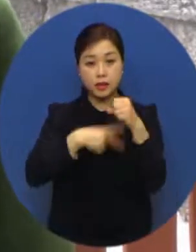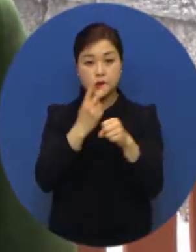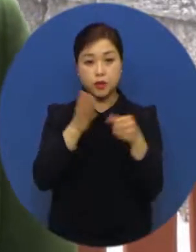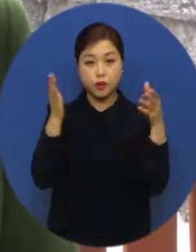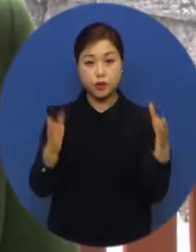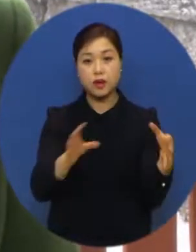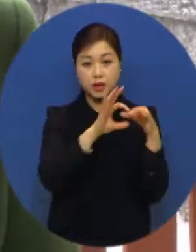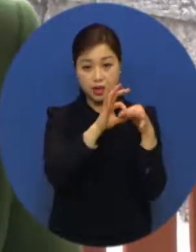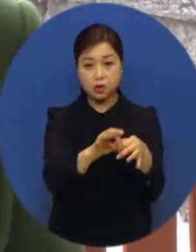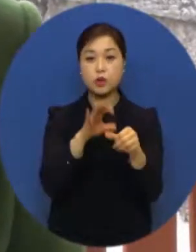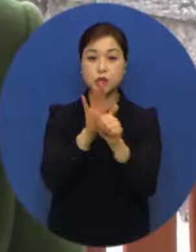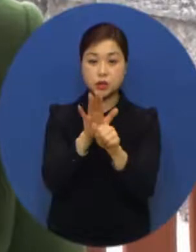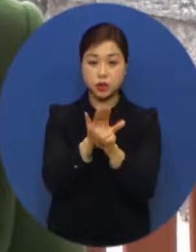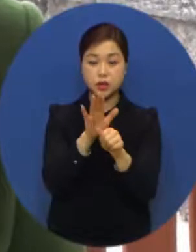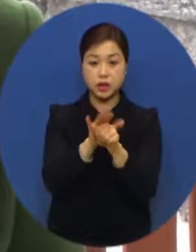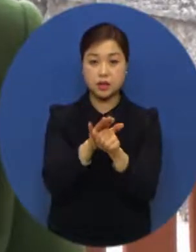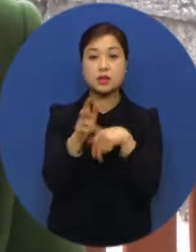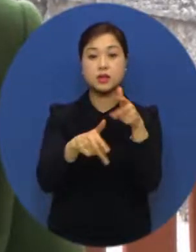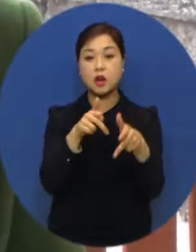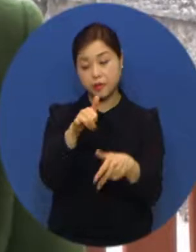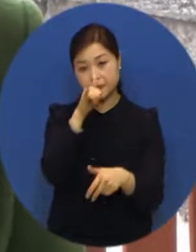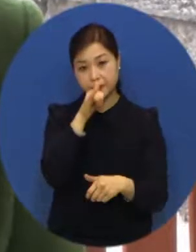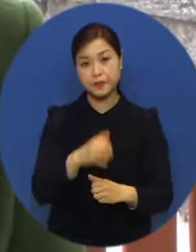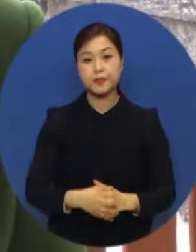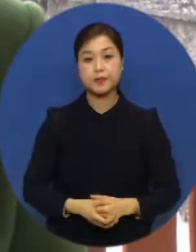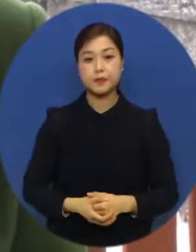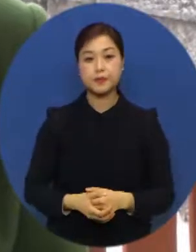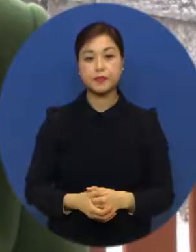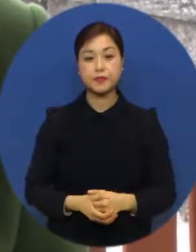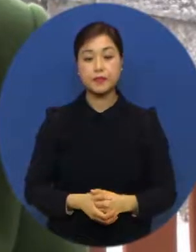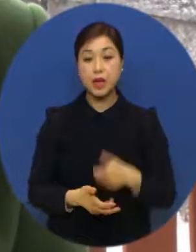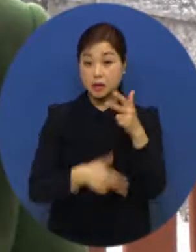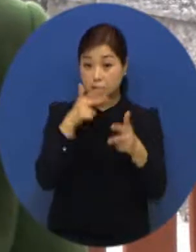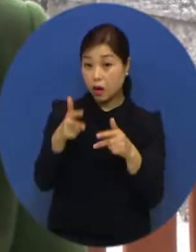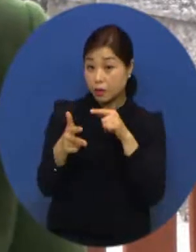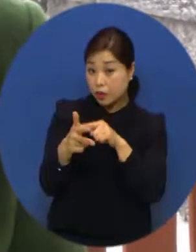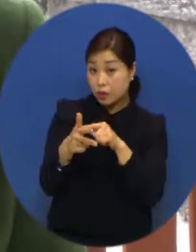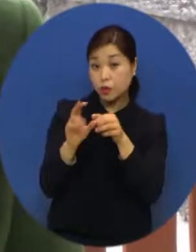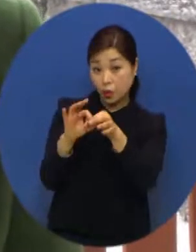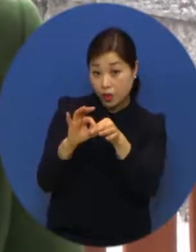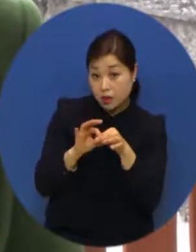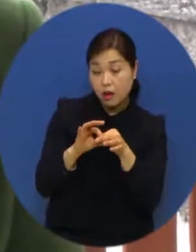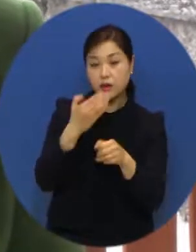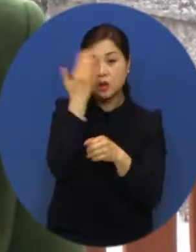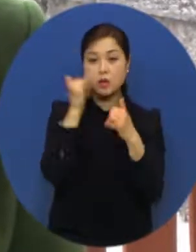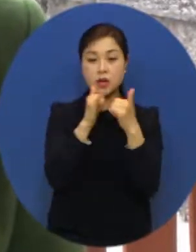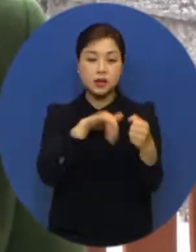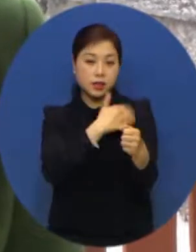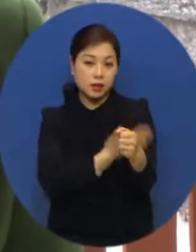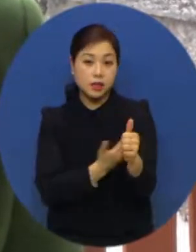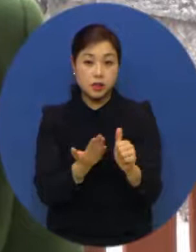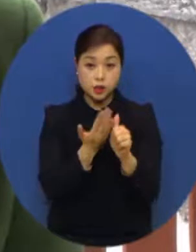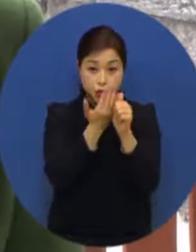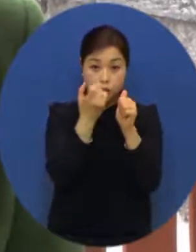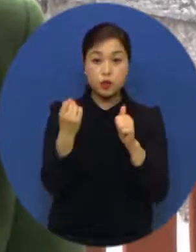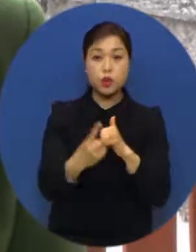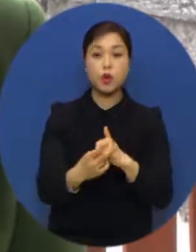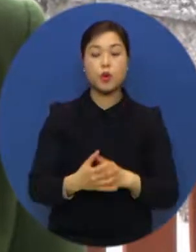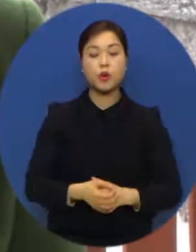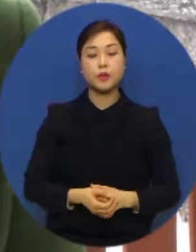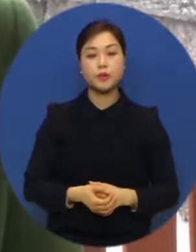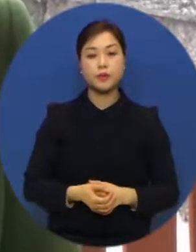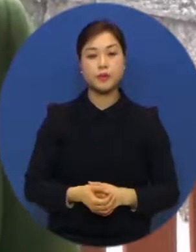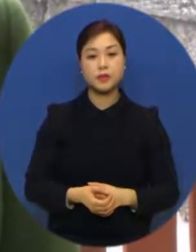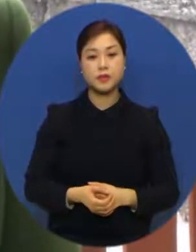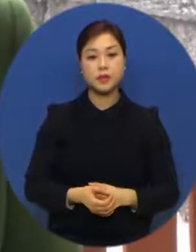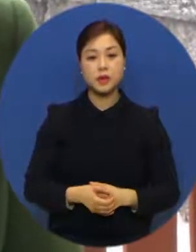이어서 연속적으로 지원해주는 사업들이 있습니다. 네. 네, 그런 사업들을 통해서 청년들의 역량을 키우고, 또 그것이